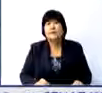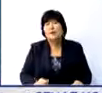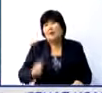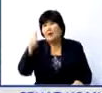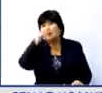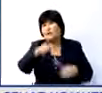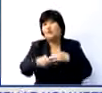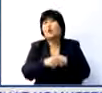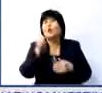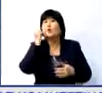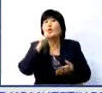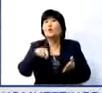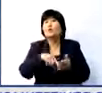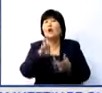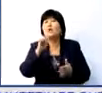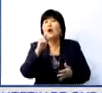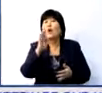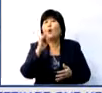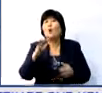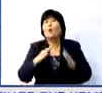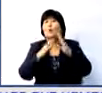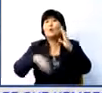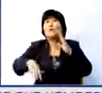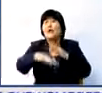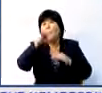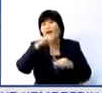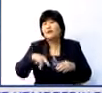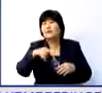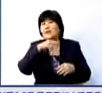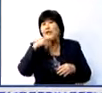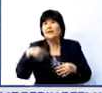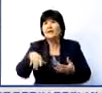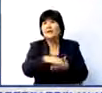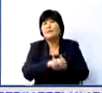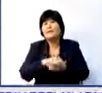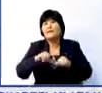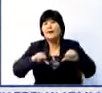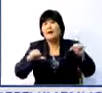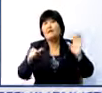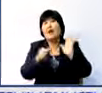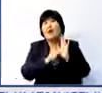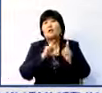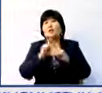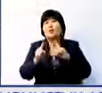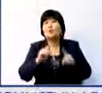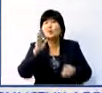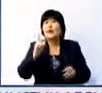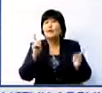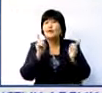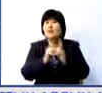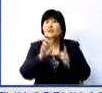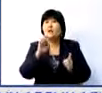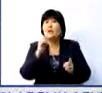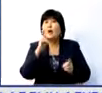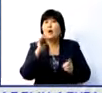Жыл соңына дейін Мәскеу қаласында Байқоңыр кешені бойынша Қазақстан Республикасы мен Ресей Федерациясы комиссиясының 6-шы отырысы өтеді. Кездесуде